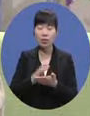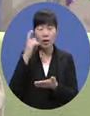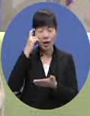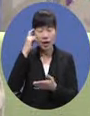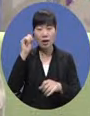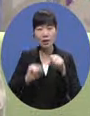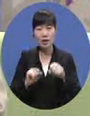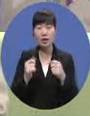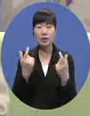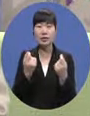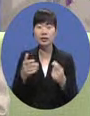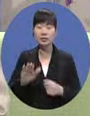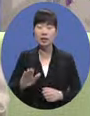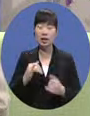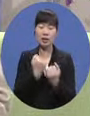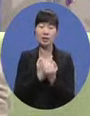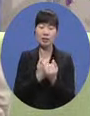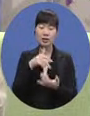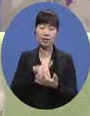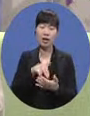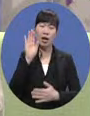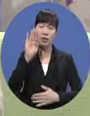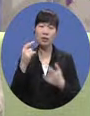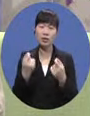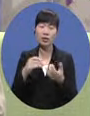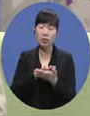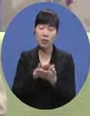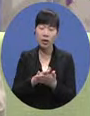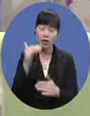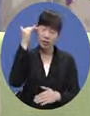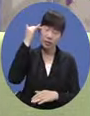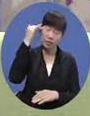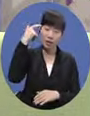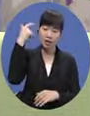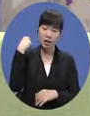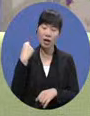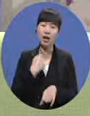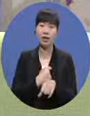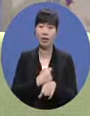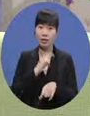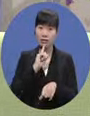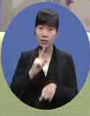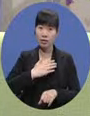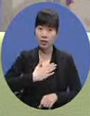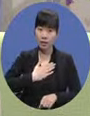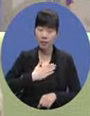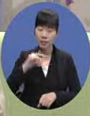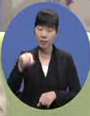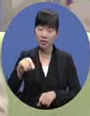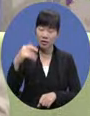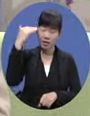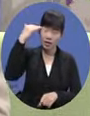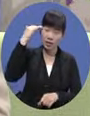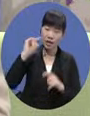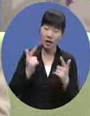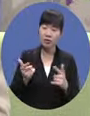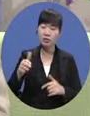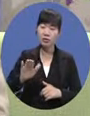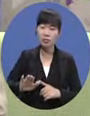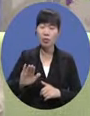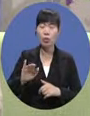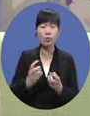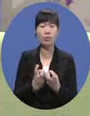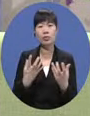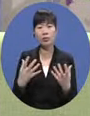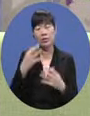하는 행동인데 아줌마는 네가 앞으로 그렇게 놀면 괴롭히는 거라고 생각하겠다. 그러니까 네가 괴롭히는 게 아니어도 네.